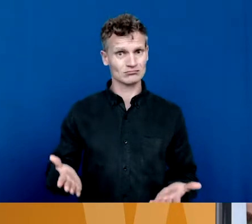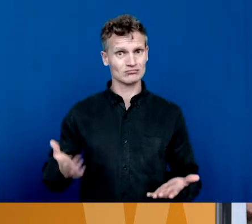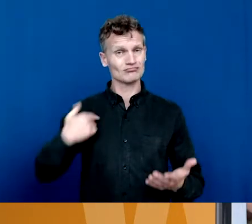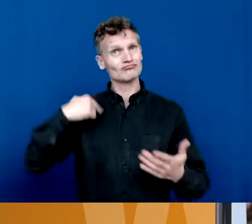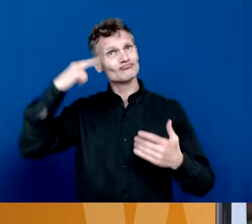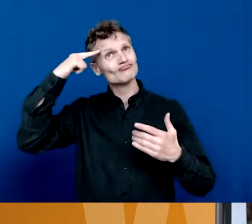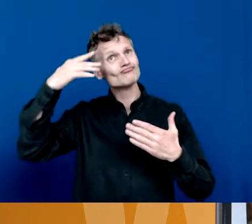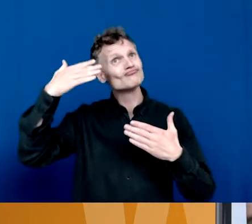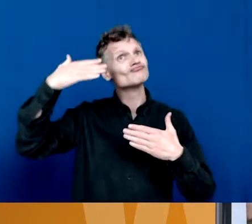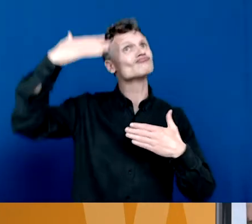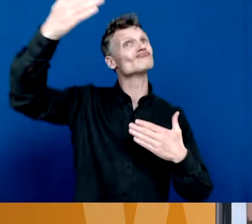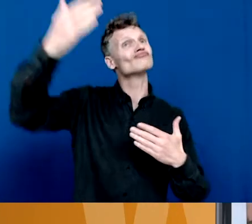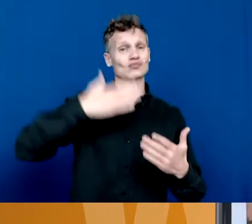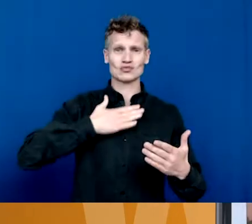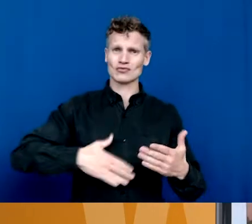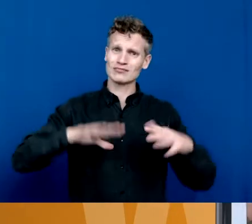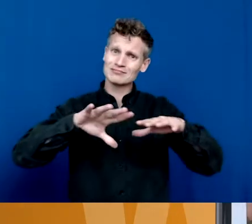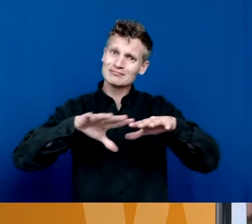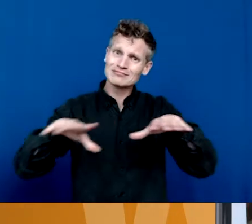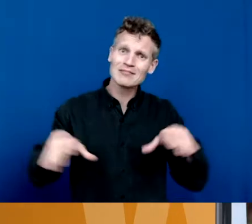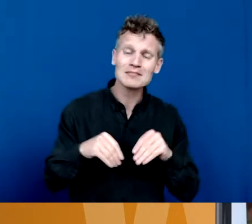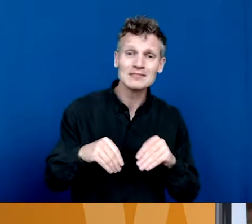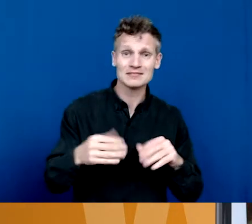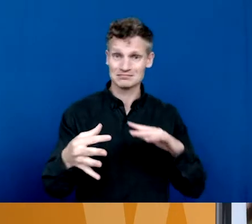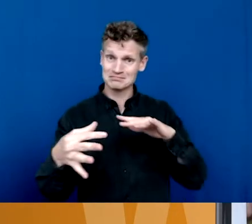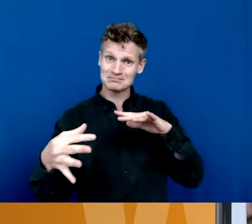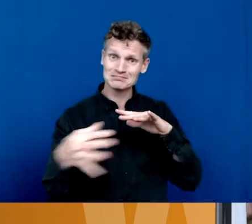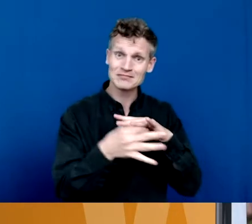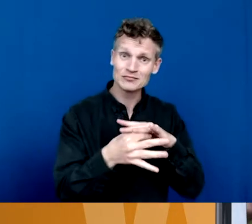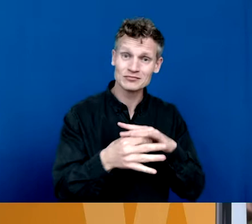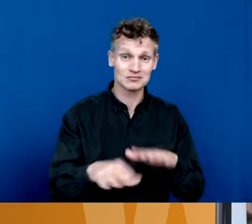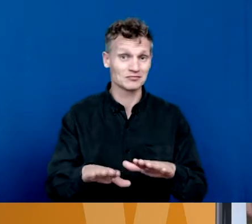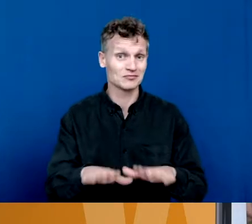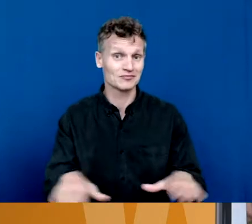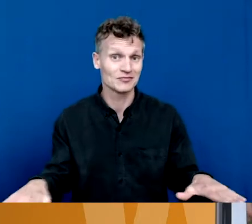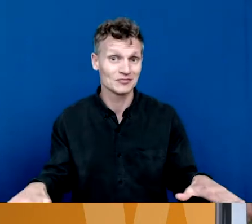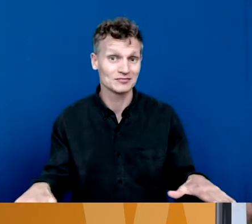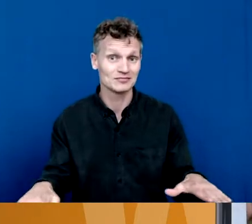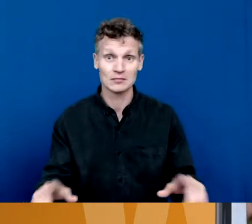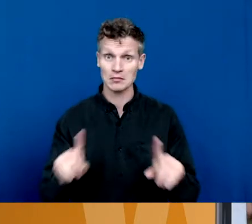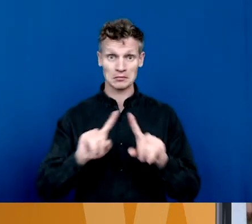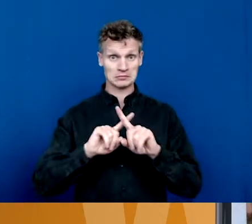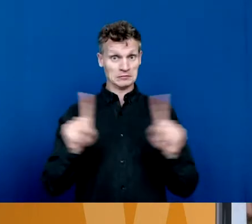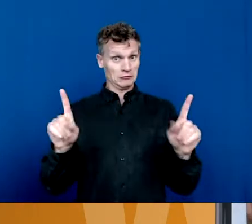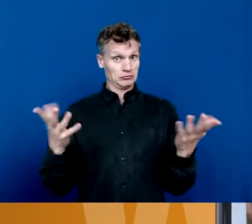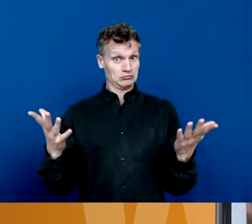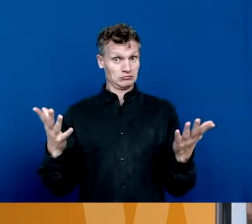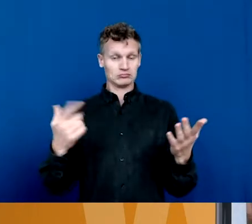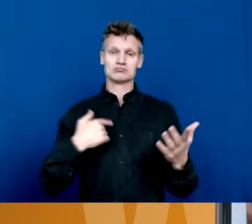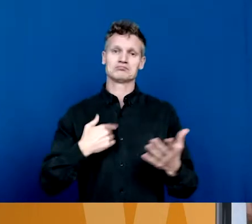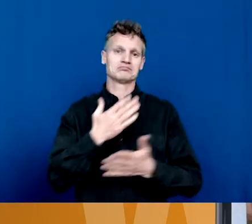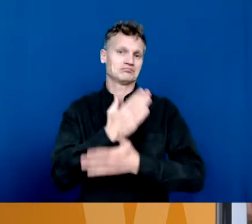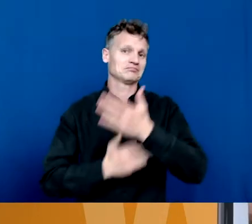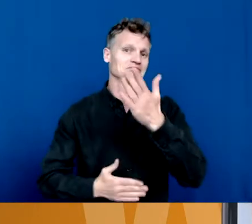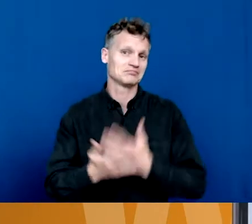aussi avoir une famille, je veux avoir un mari et des enfants. La seule différence en moi, c'est que j'ai un